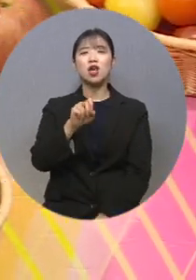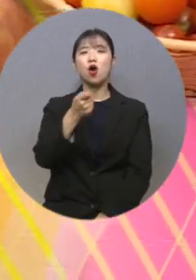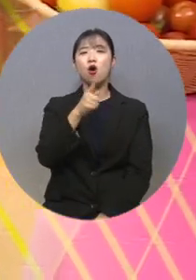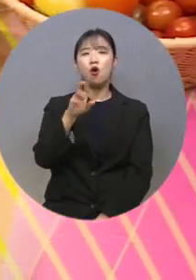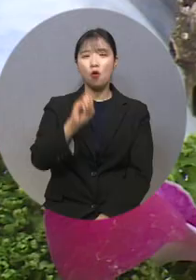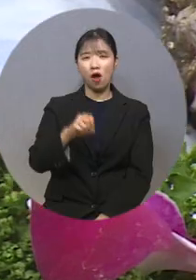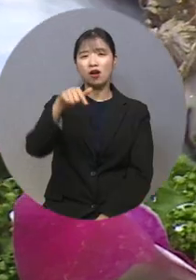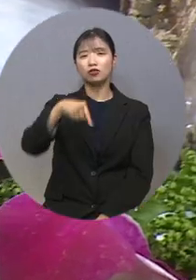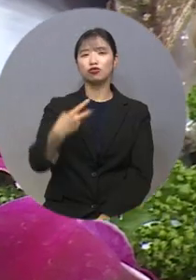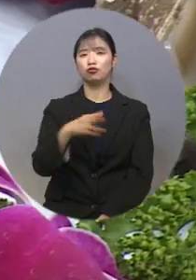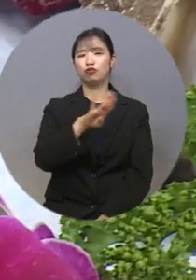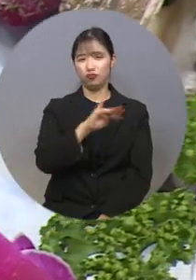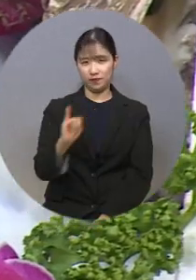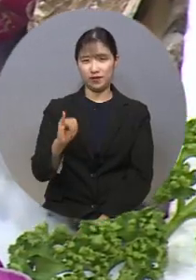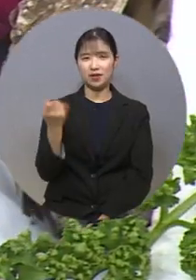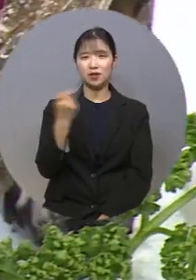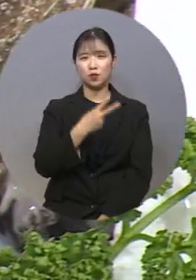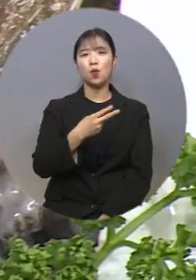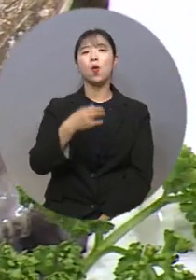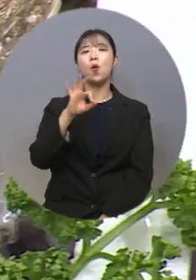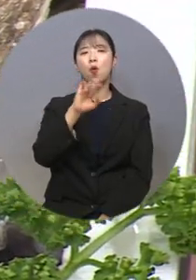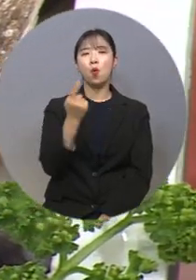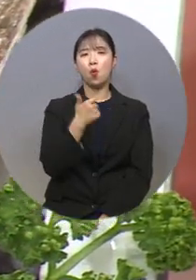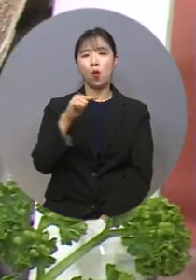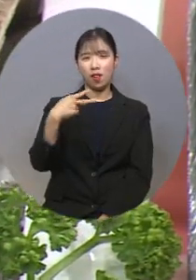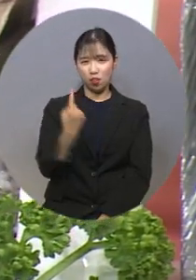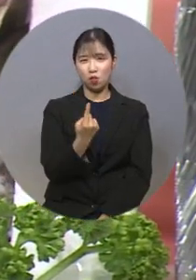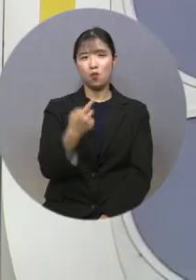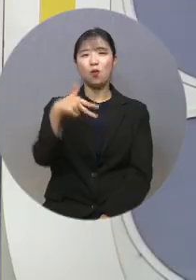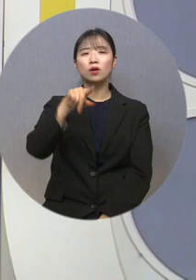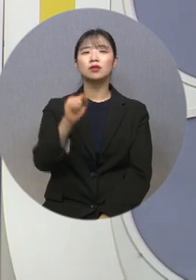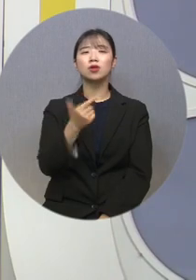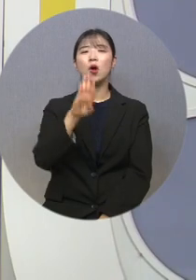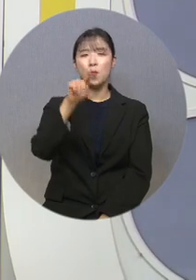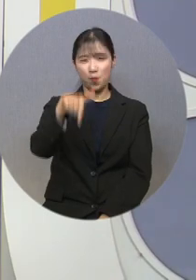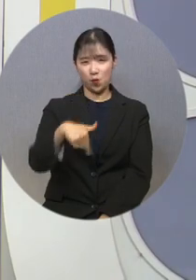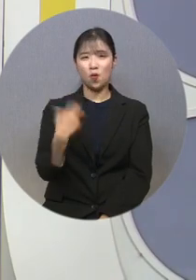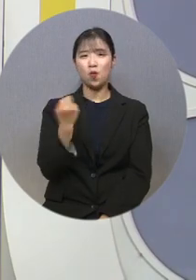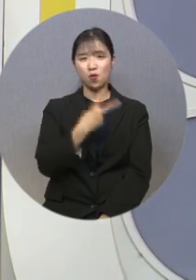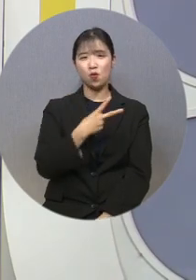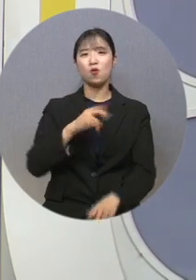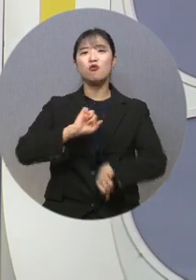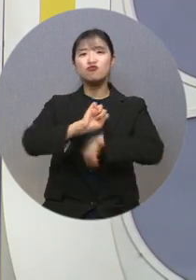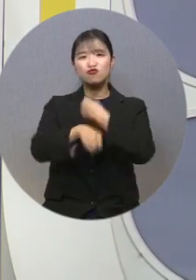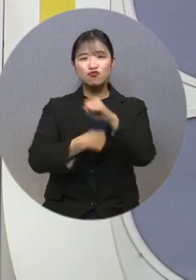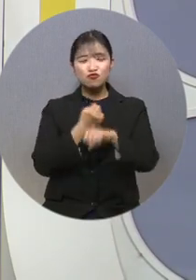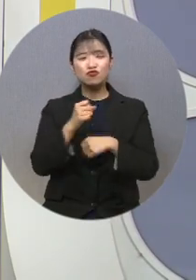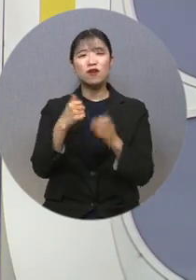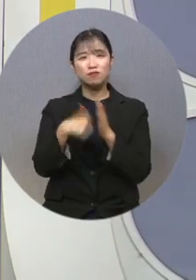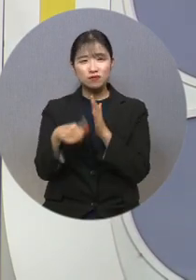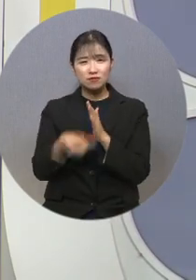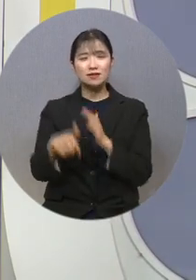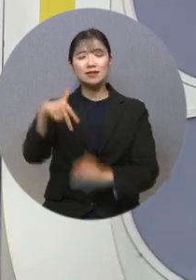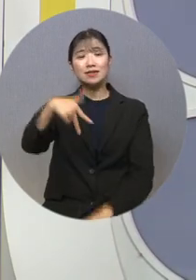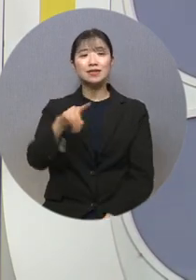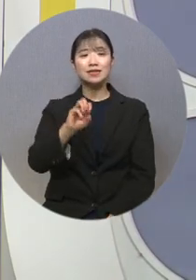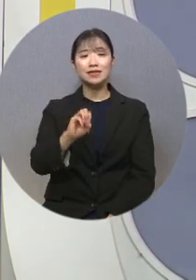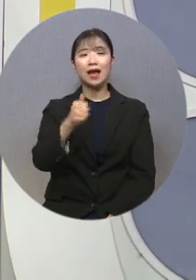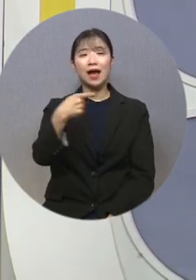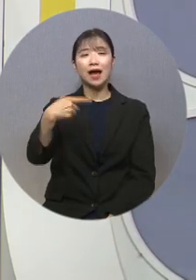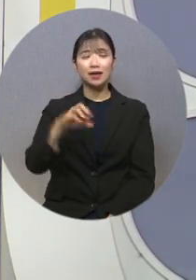굴배, 또 안도의 뭐 전복이 있고요. 그 다음에 축산물로는 네. 장 같은